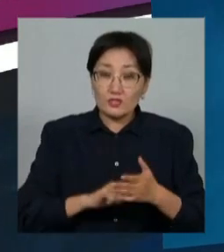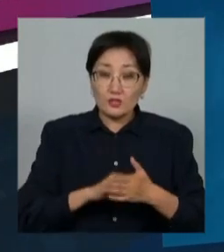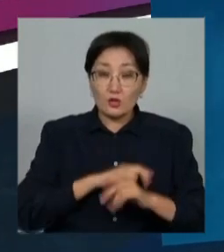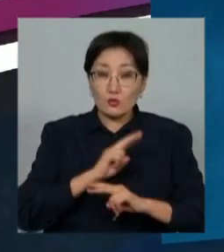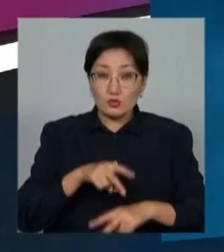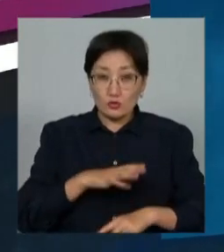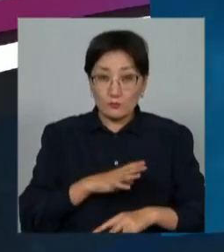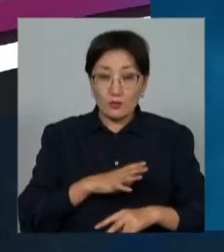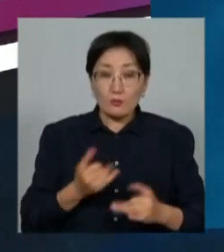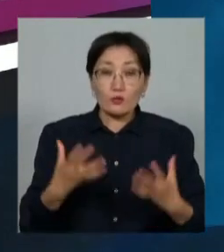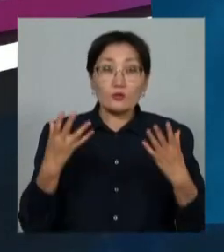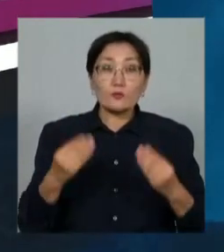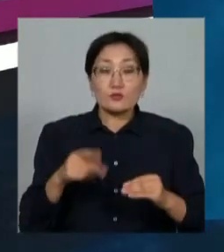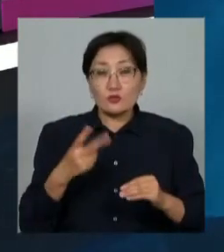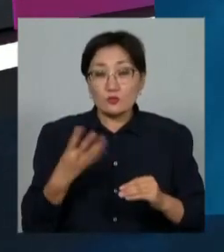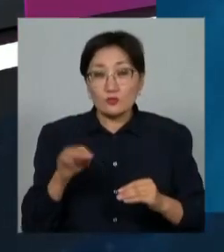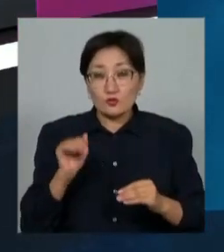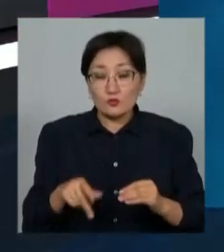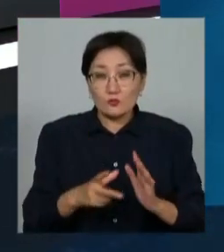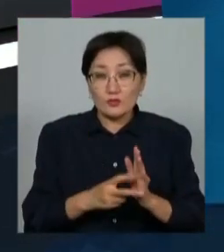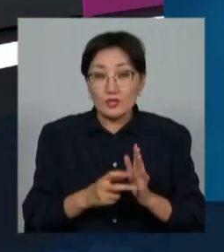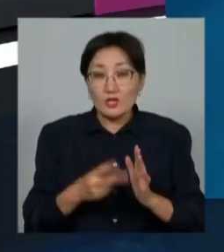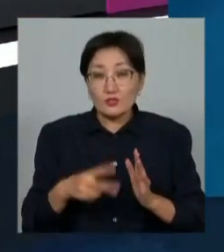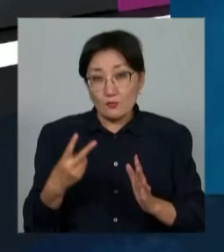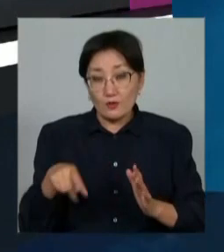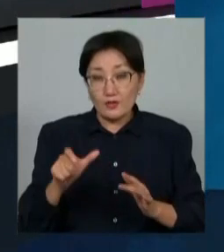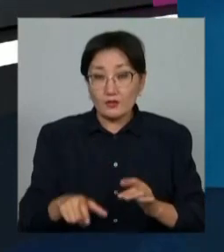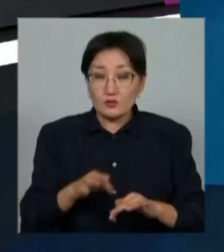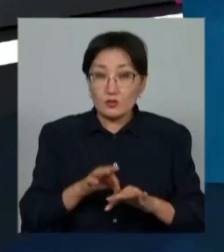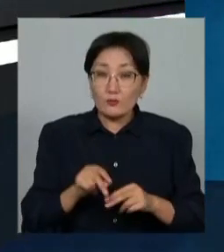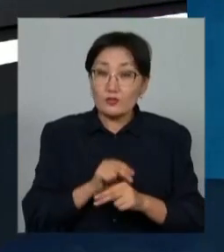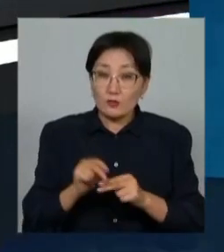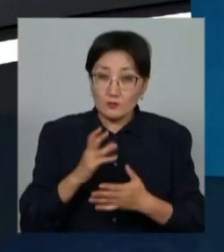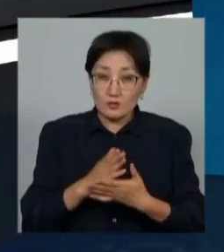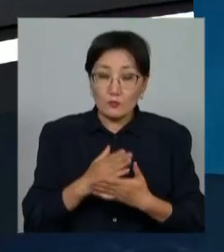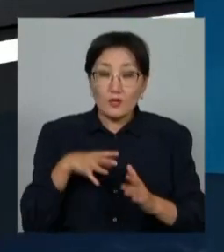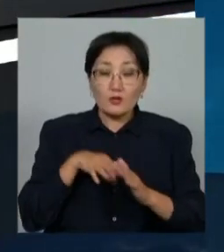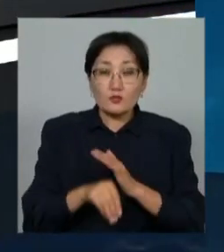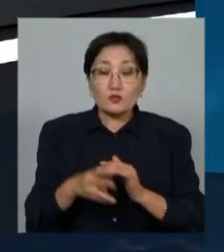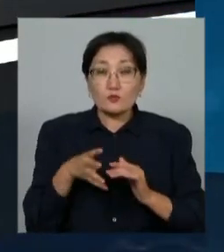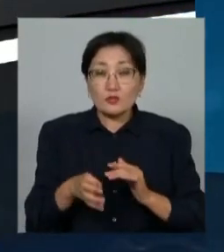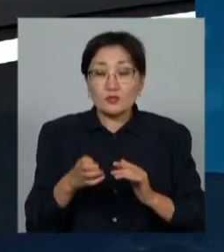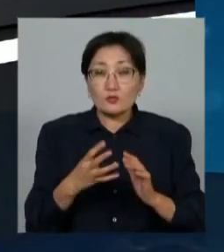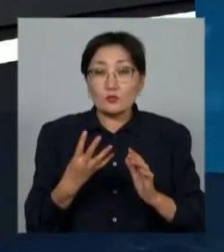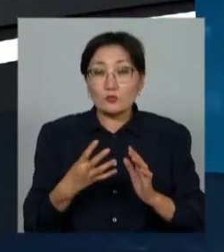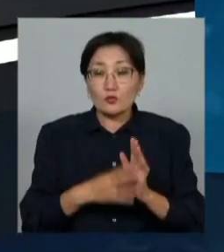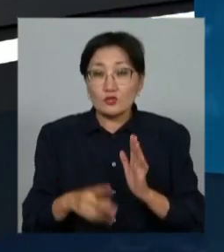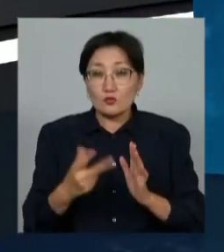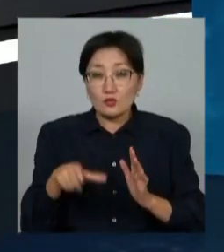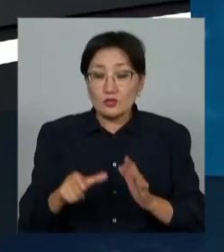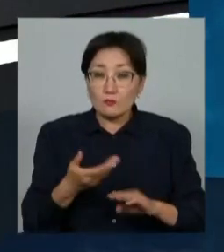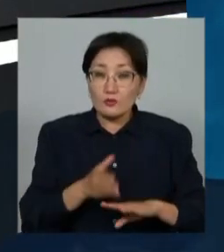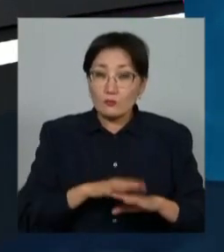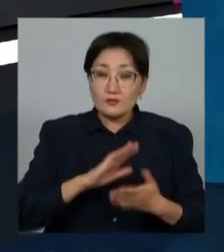құрбаны болған. Бүгінде 24822 адам коронавирустан емделіп жатыр. Оның ішінде 493 адамның жағдайы